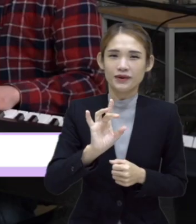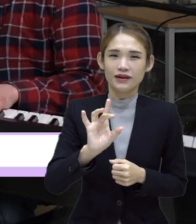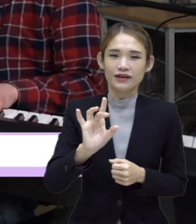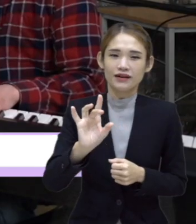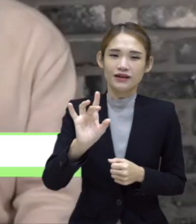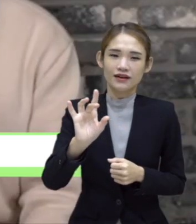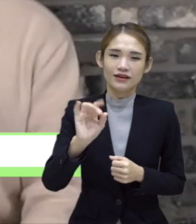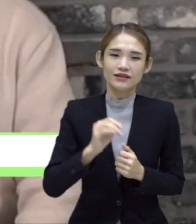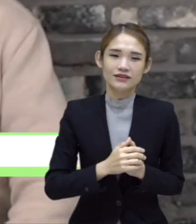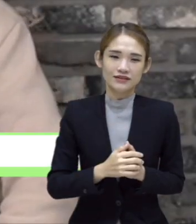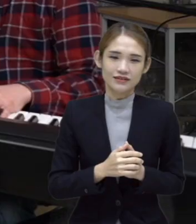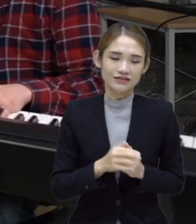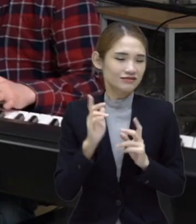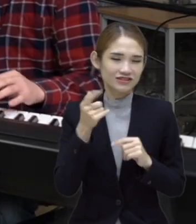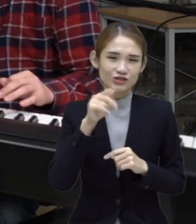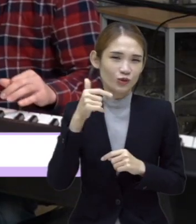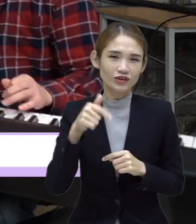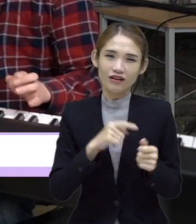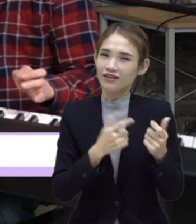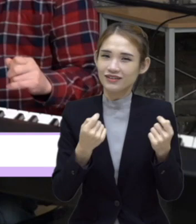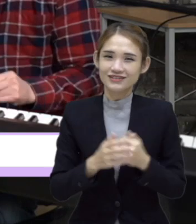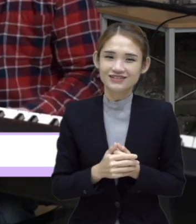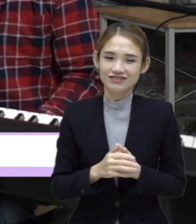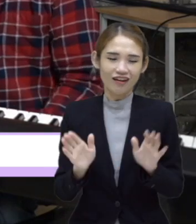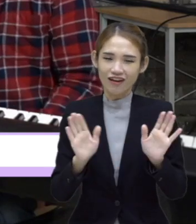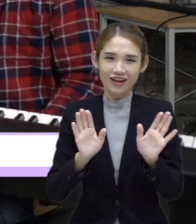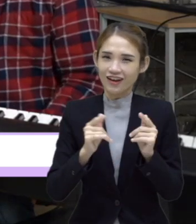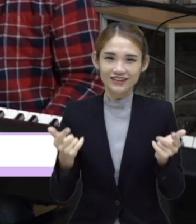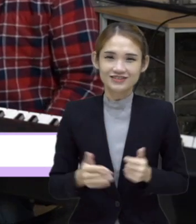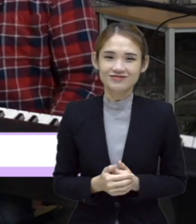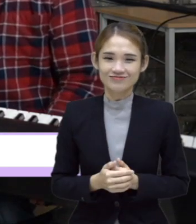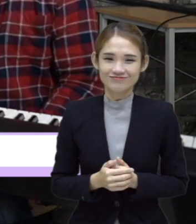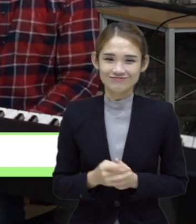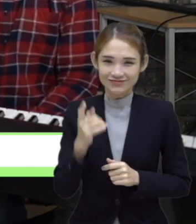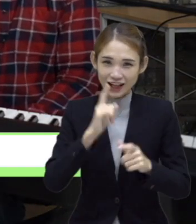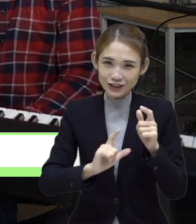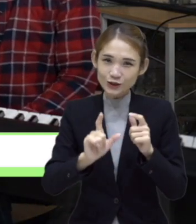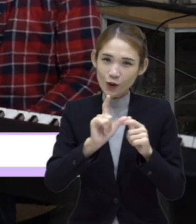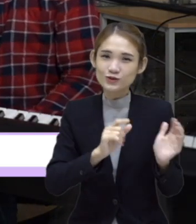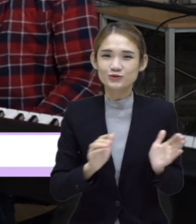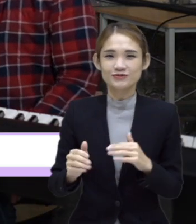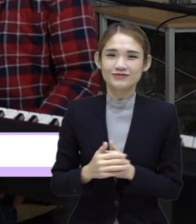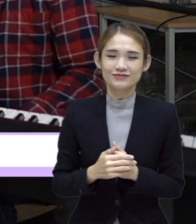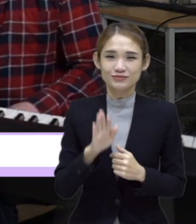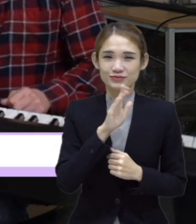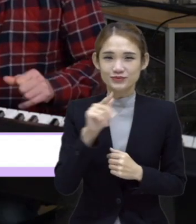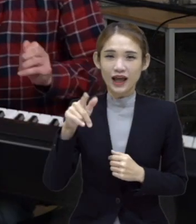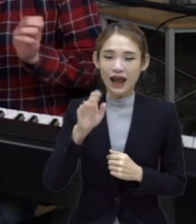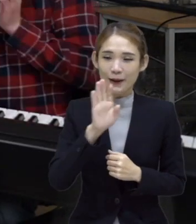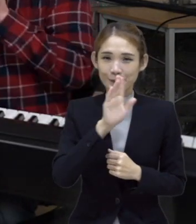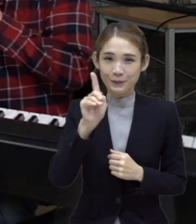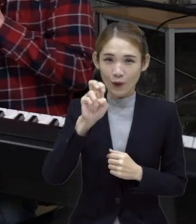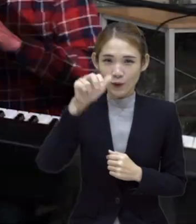기억만. 이거 박효신 씨. 이건 나 이연아 같아. 아 이거는 요런 김정선 이제 나오면 제가 한 분을 더 준비. 아 오케이 뭐예요? 버스커 버스커 장범준